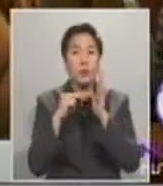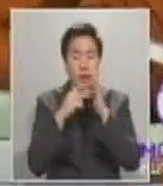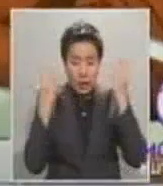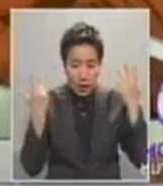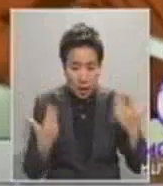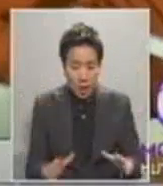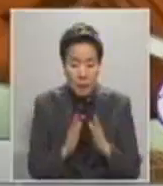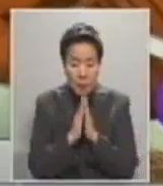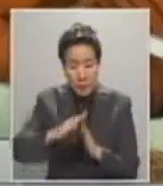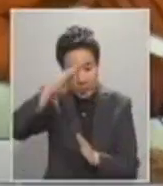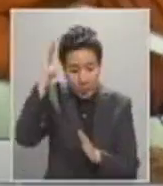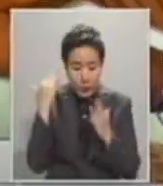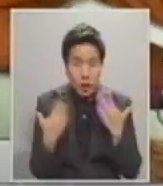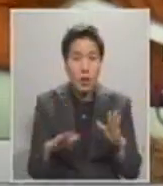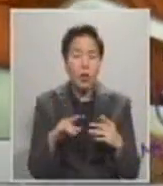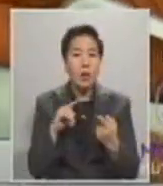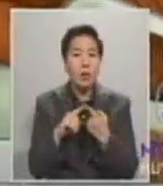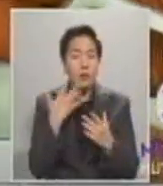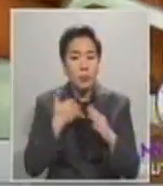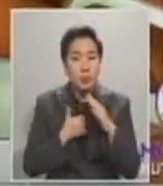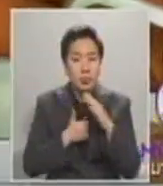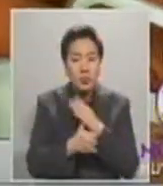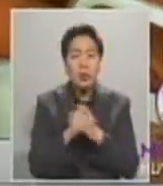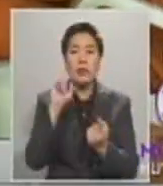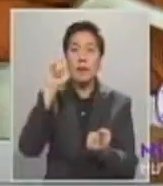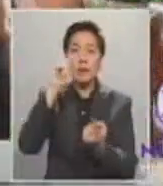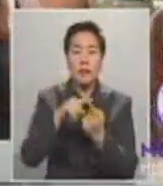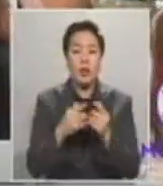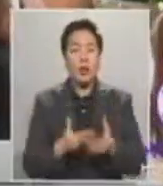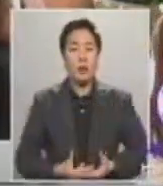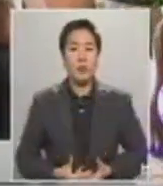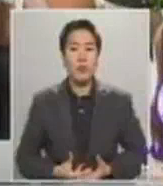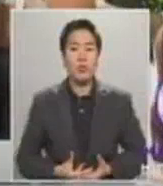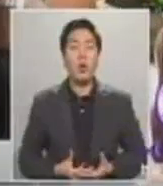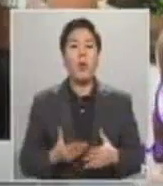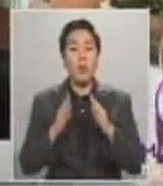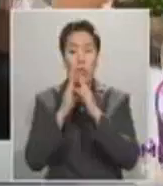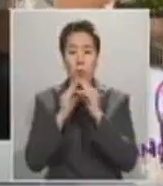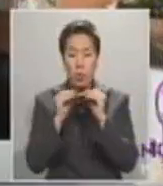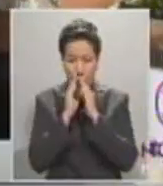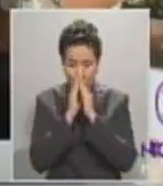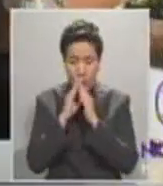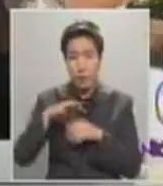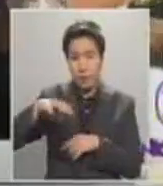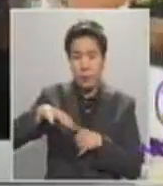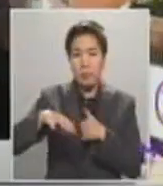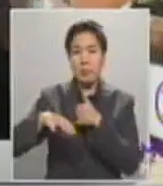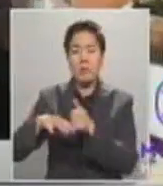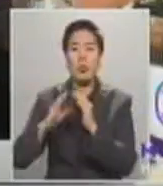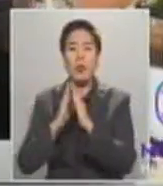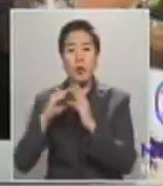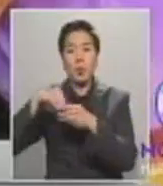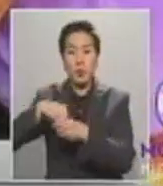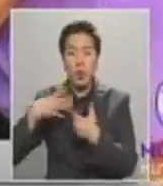อกว่าเคยไปที่ไปจำวัดที่วัดกระทิงนู่นตำบลหินโคน อ ะไรอย่างเงี้ยนะคะแ